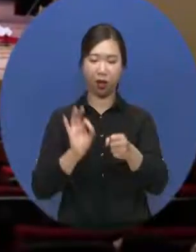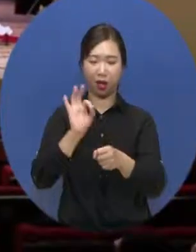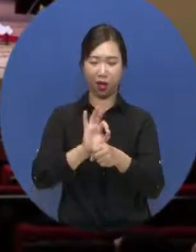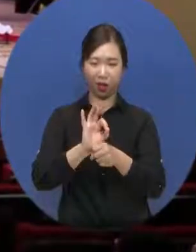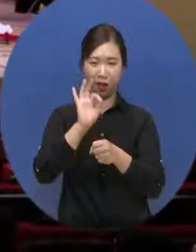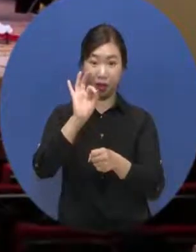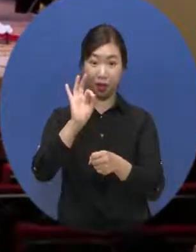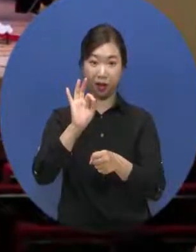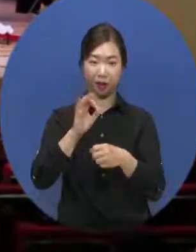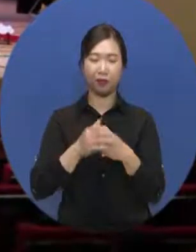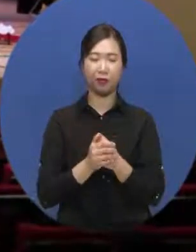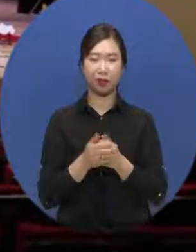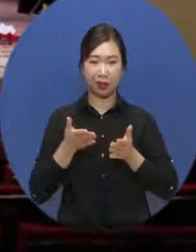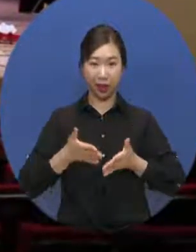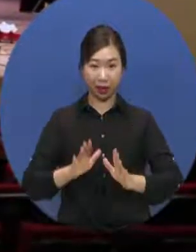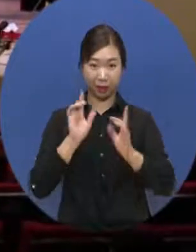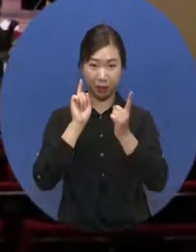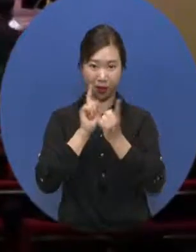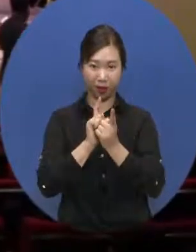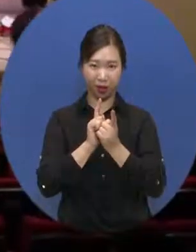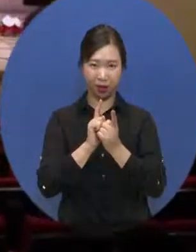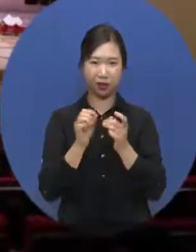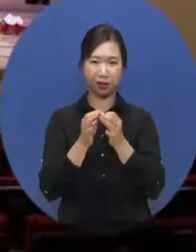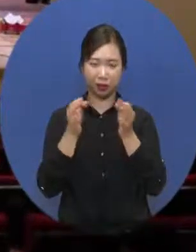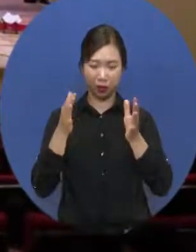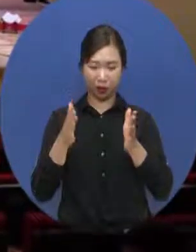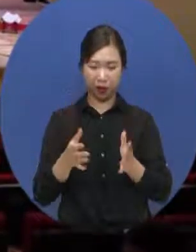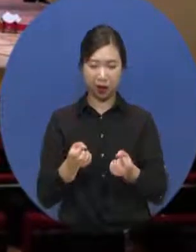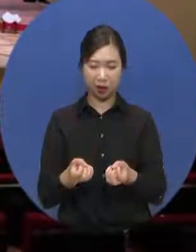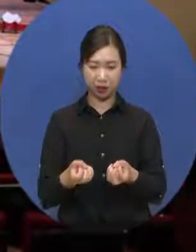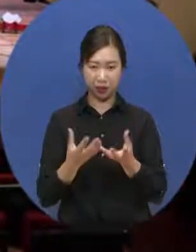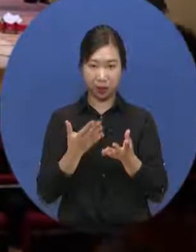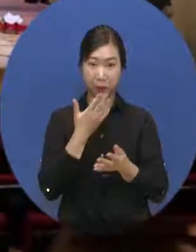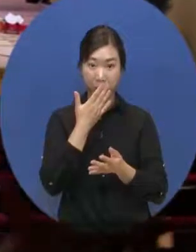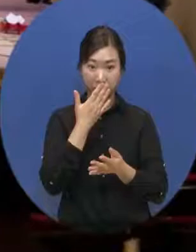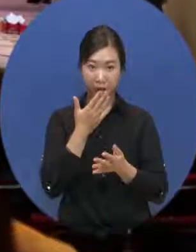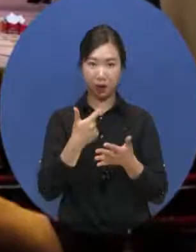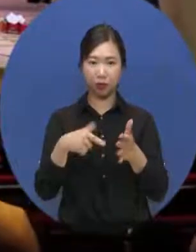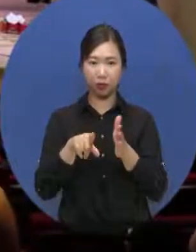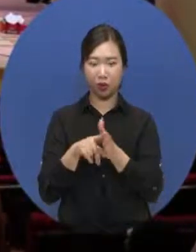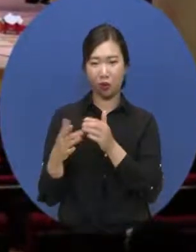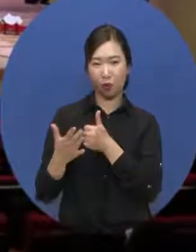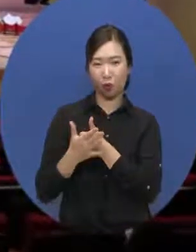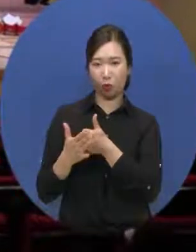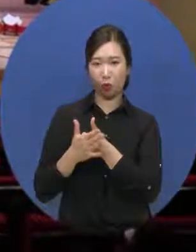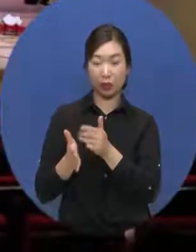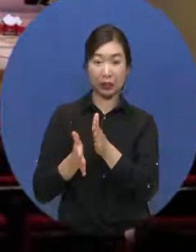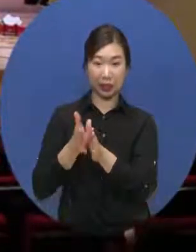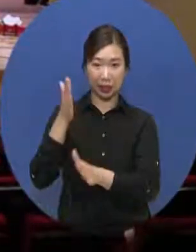그동안 이렇게 저희가 행사를 진행할 수 있도록 도와주신 시흥시에 다시 한번 감사를 드립니다. 감사합니다.